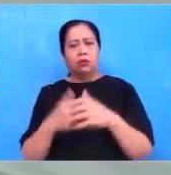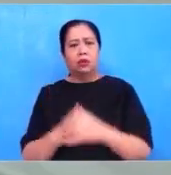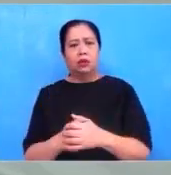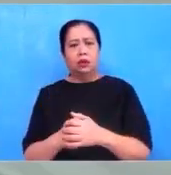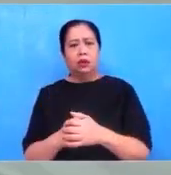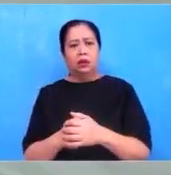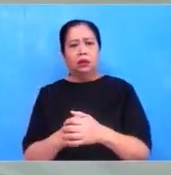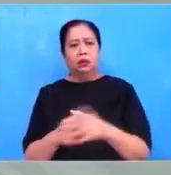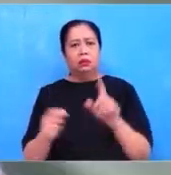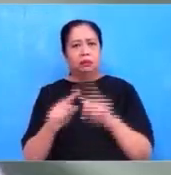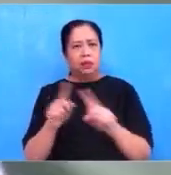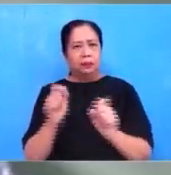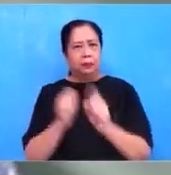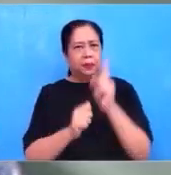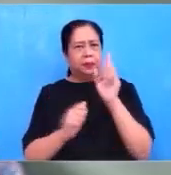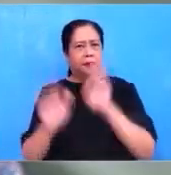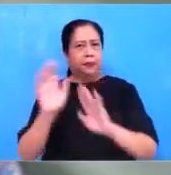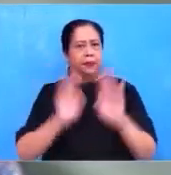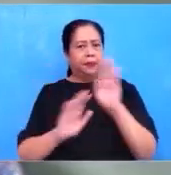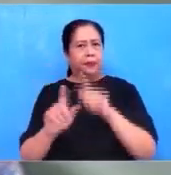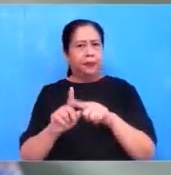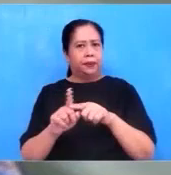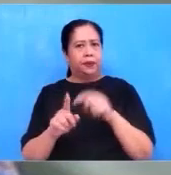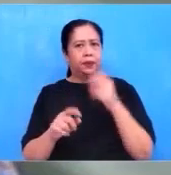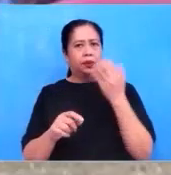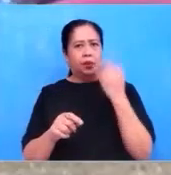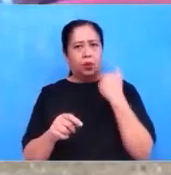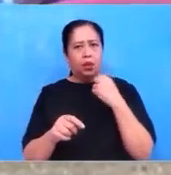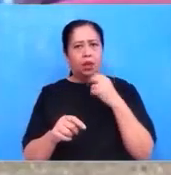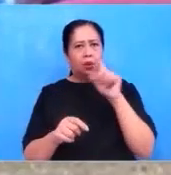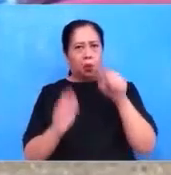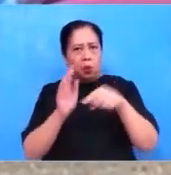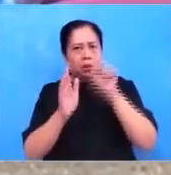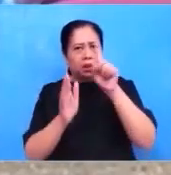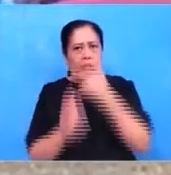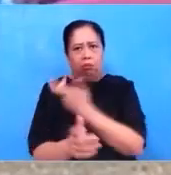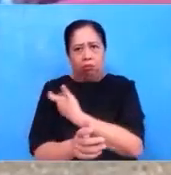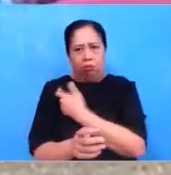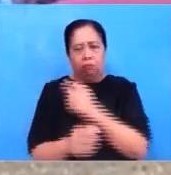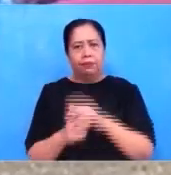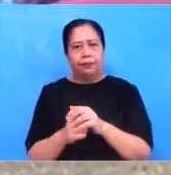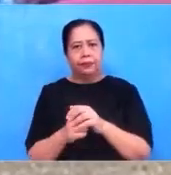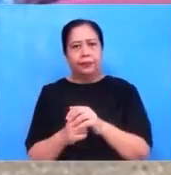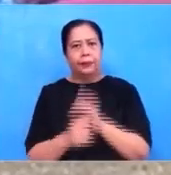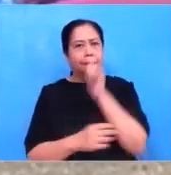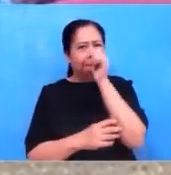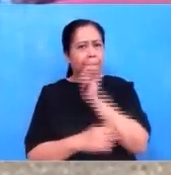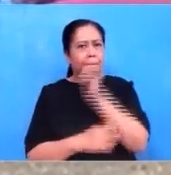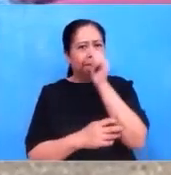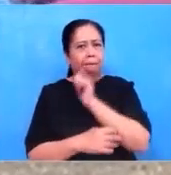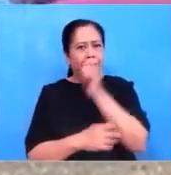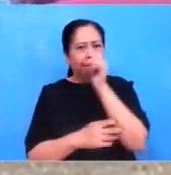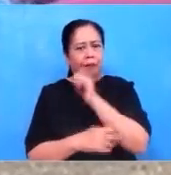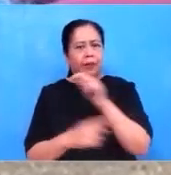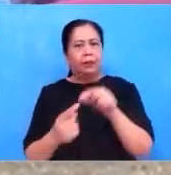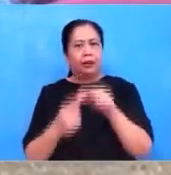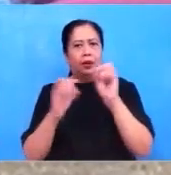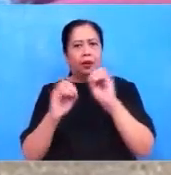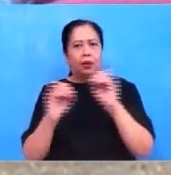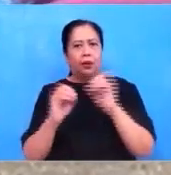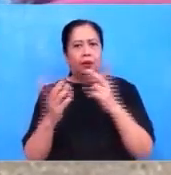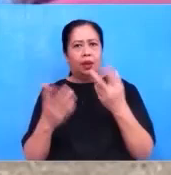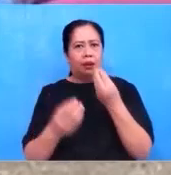Pero ang problema, kulang daw isa ang bakunado. Tiis-tiis daw muna, lalo na't wala na silang